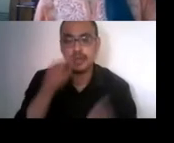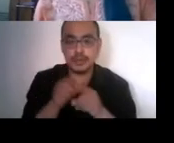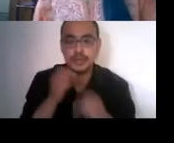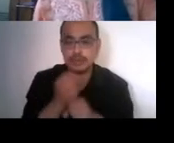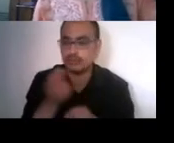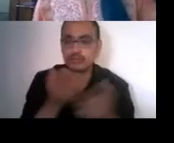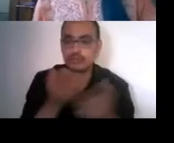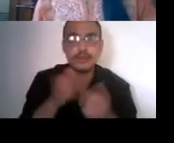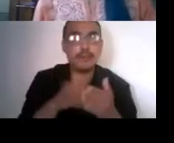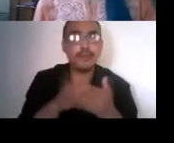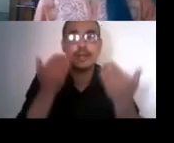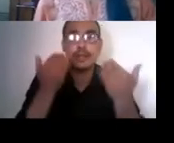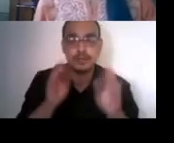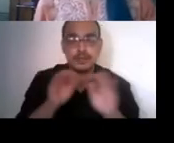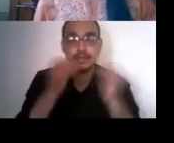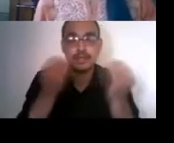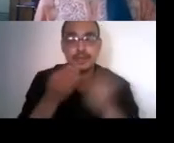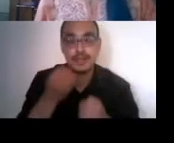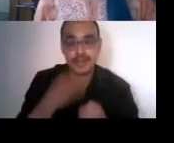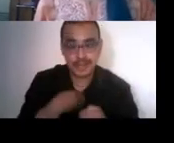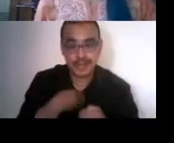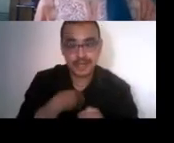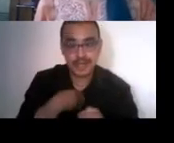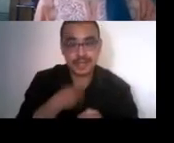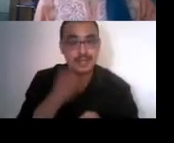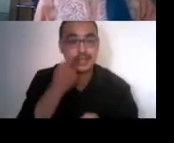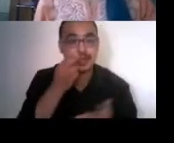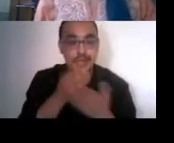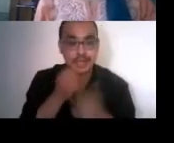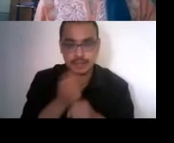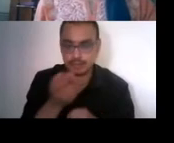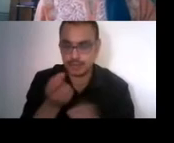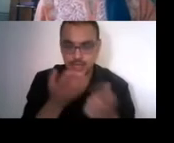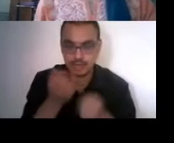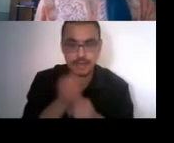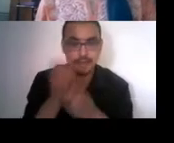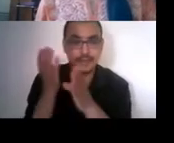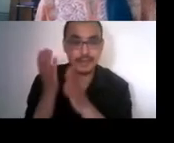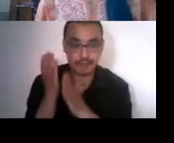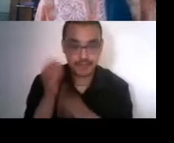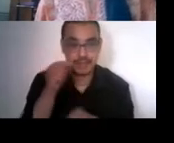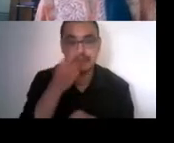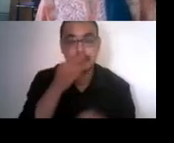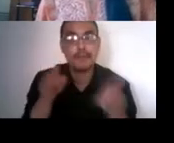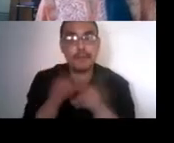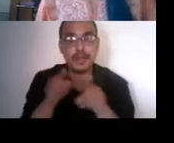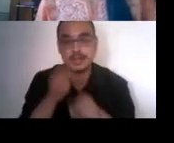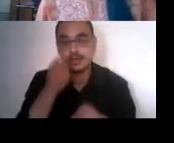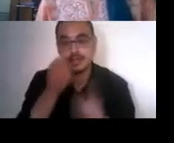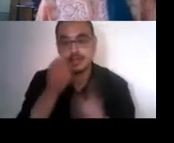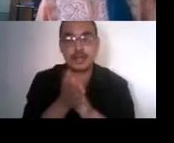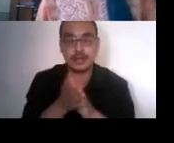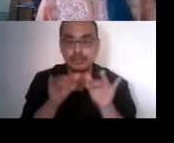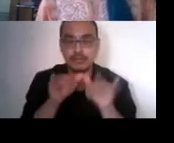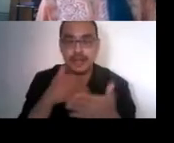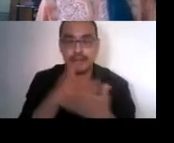भनेको समाजले दिएको लोग्ने मान्छे त्यो केटा मान्छेलाई जुन कमाएर ल्याऊ भनेको भूमिका थियो त्यसमा पनि महिलाहरूले हात बटाउन गए भनेपछि